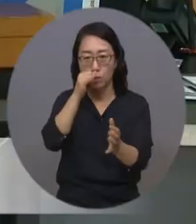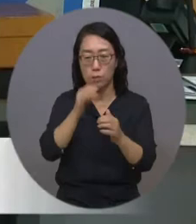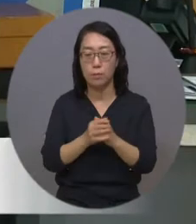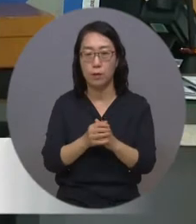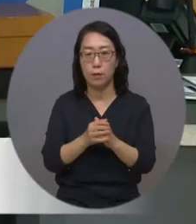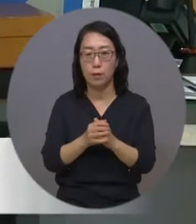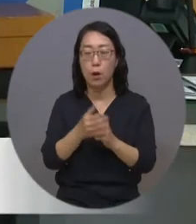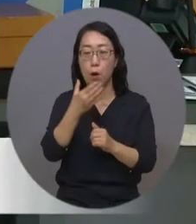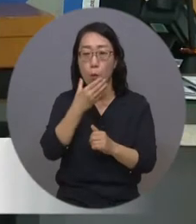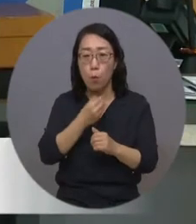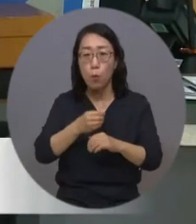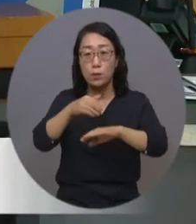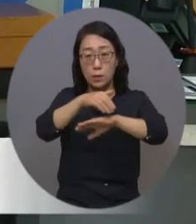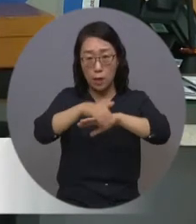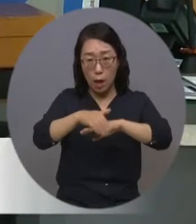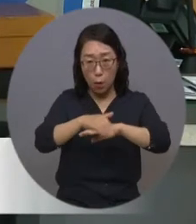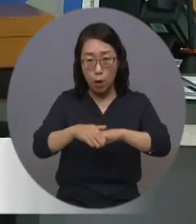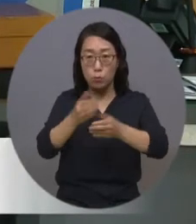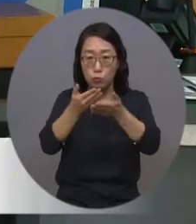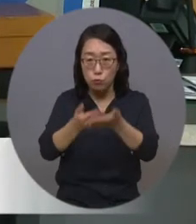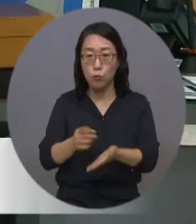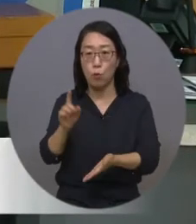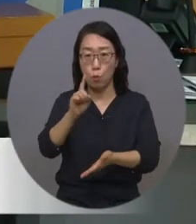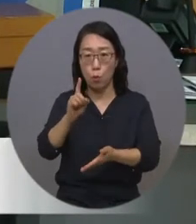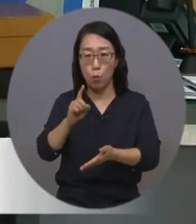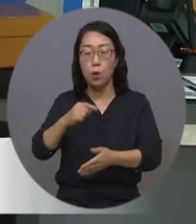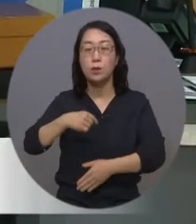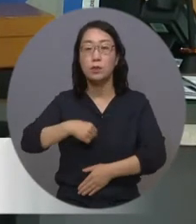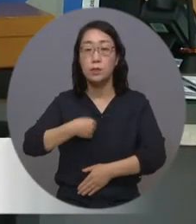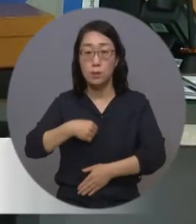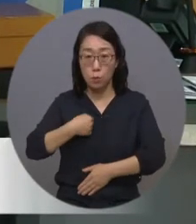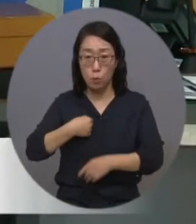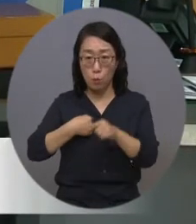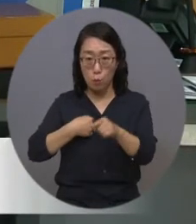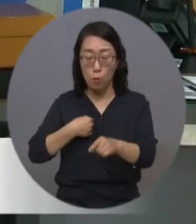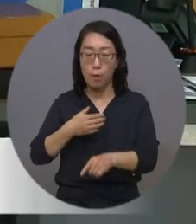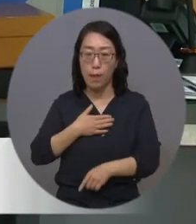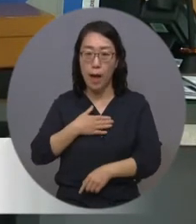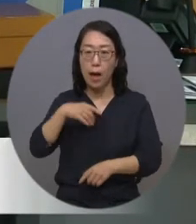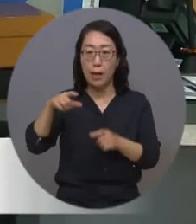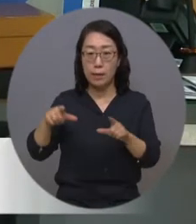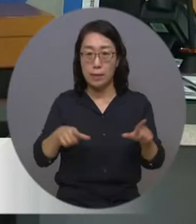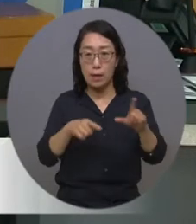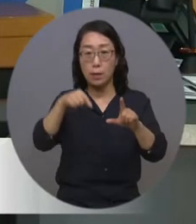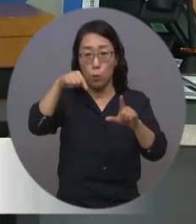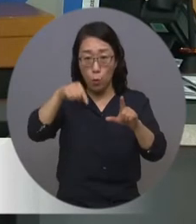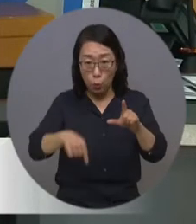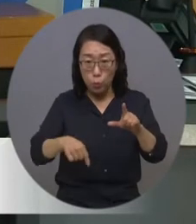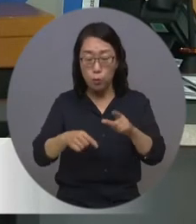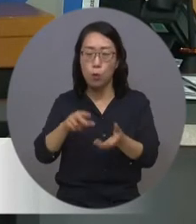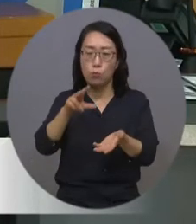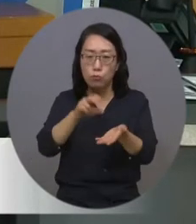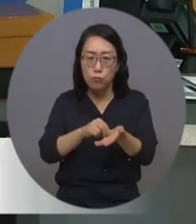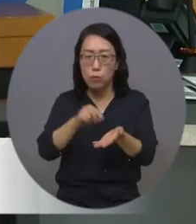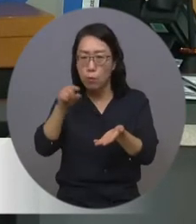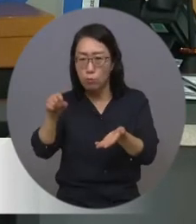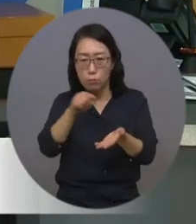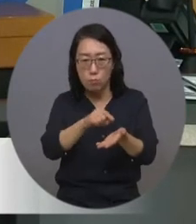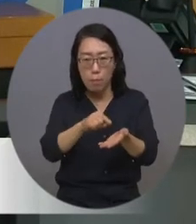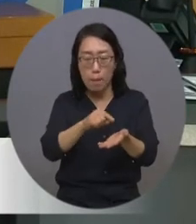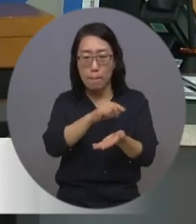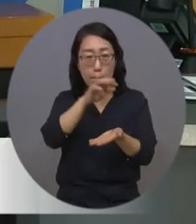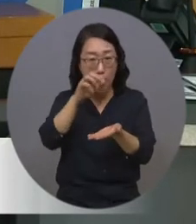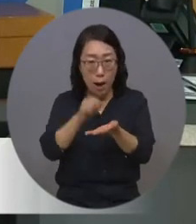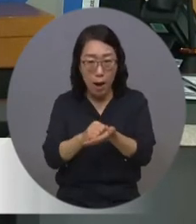마을 복지계획의 의의는 주민들 스스로가 자기 지역의 마을의 문제를 파악을